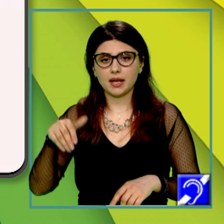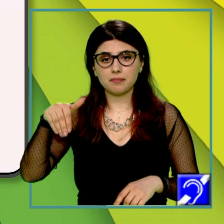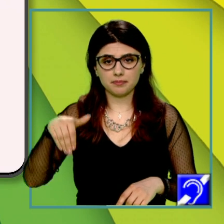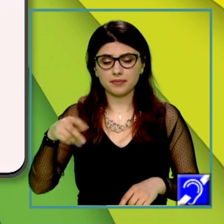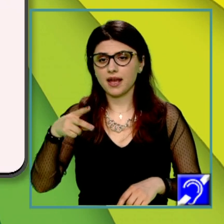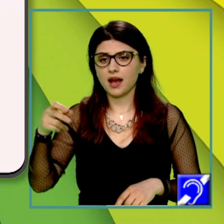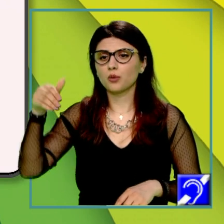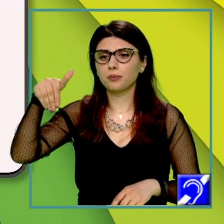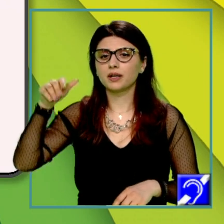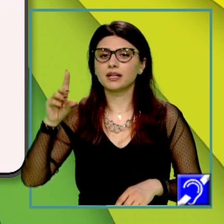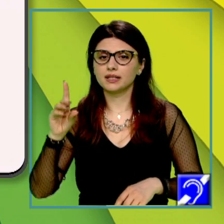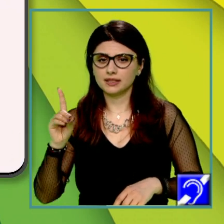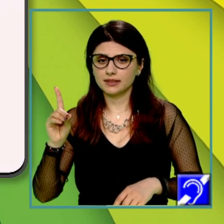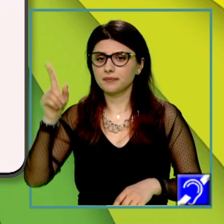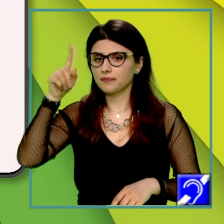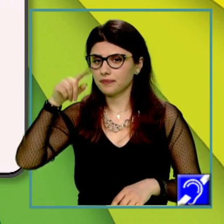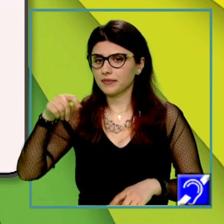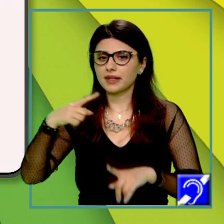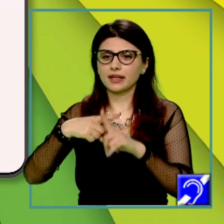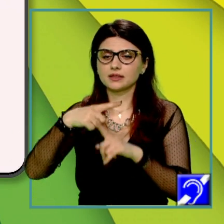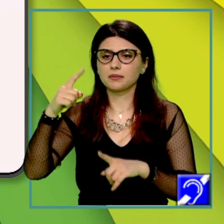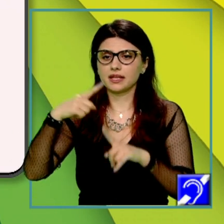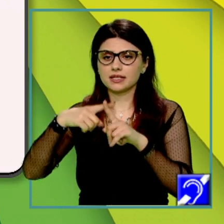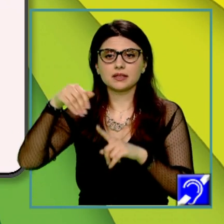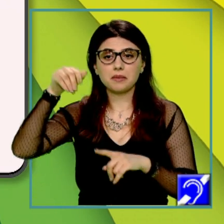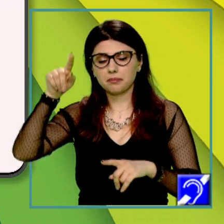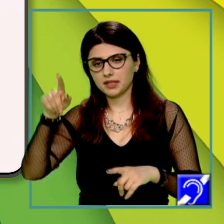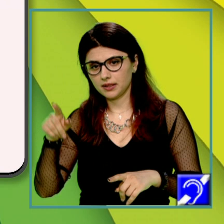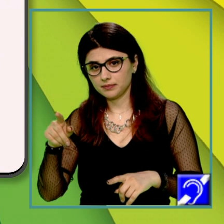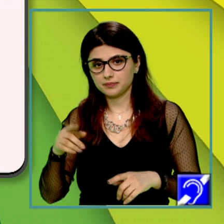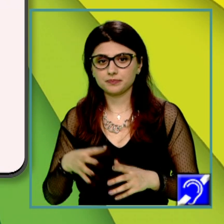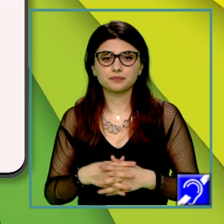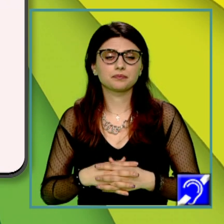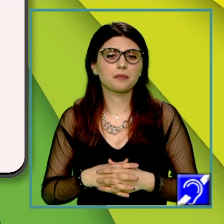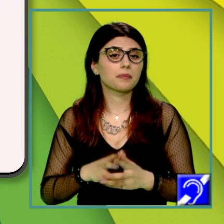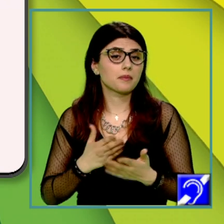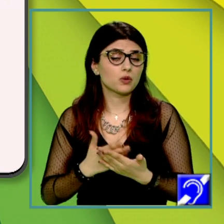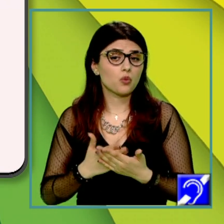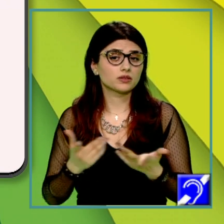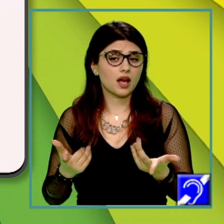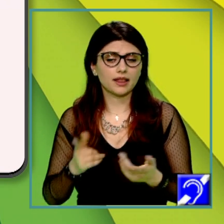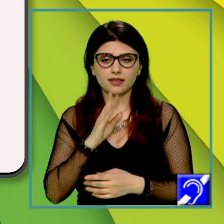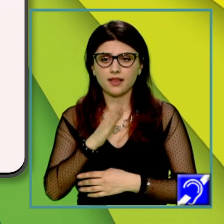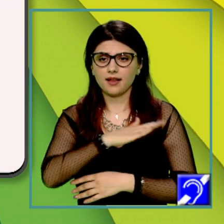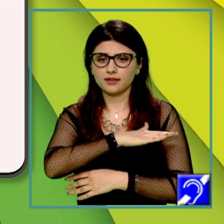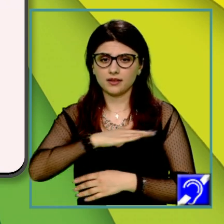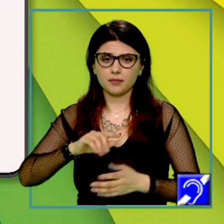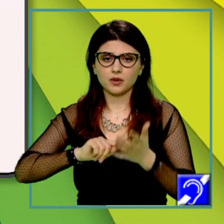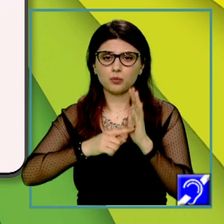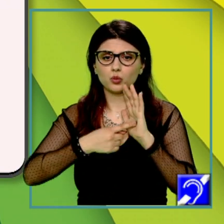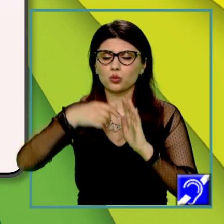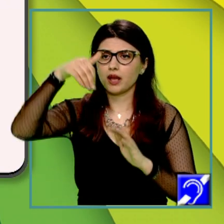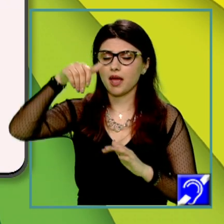z m egal cu Panta dreptei pe lângă x minus fixăm așa dat ecuația dreptei care trece prin punctul